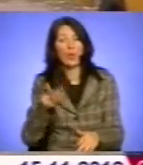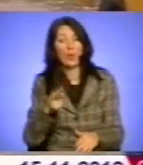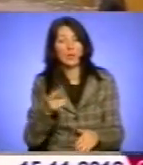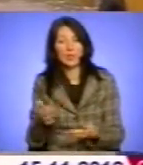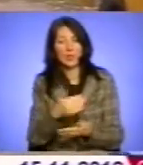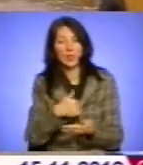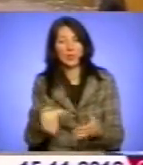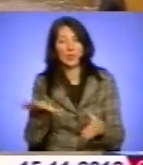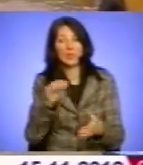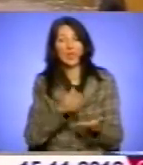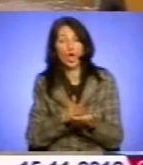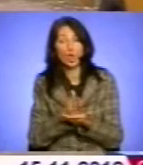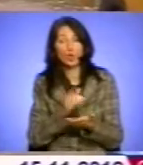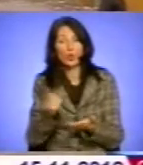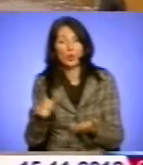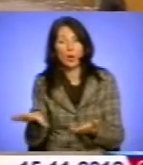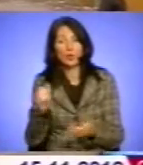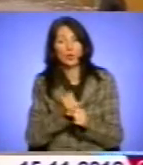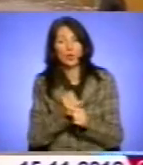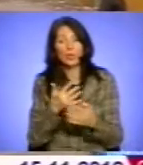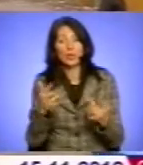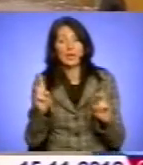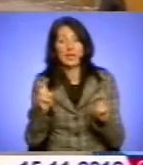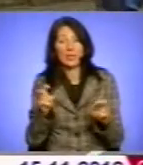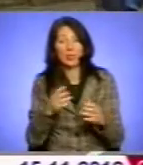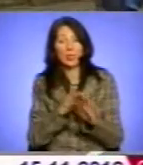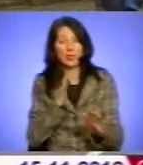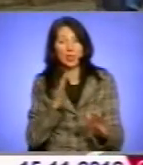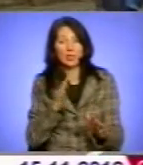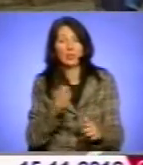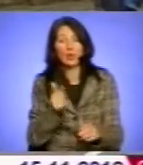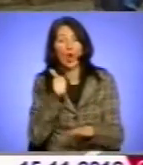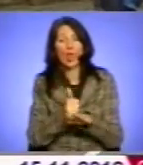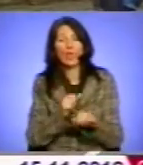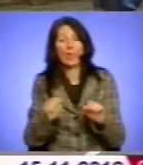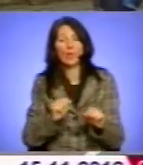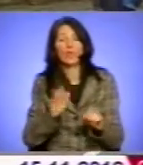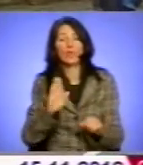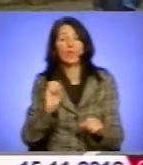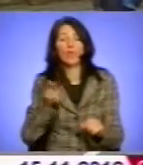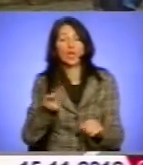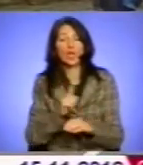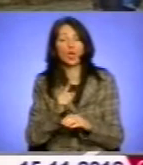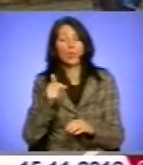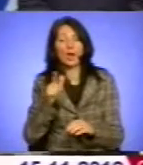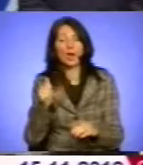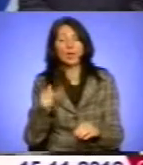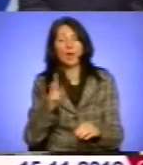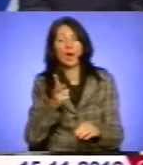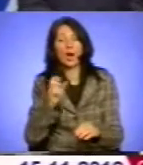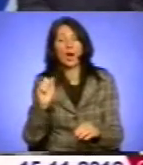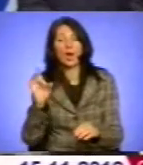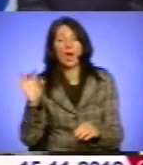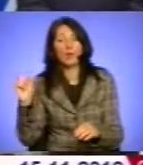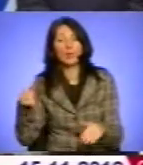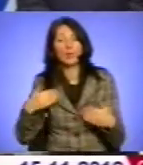збирається повністю вся служба, ми відпрацьовуємо всі теми по черзі. Голова правління ВАТ «Тернопільгаз» Олег Караванський привітав усіх